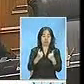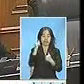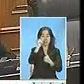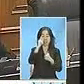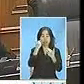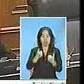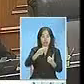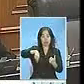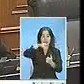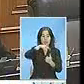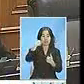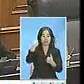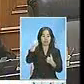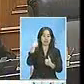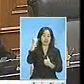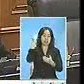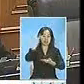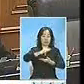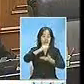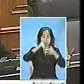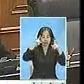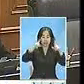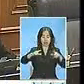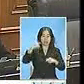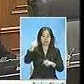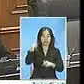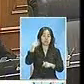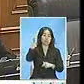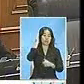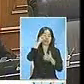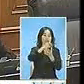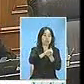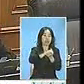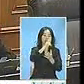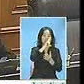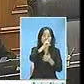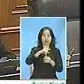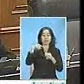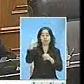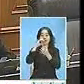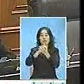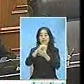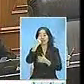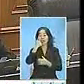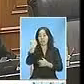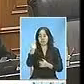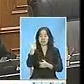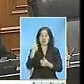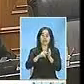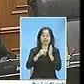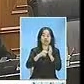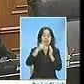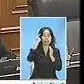ราเนี่ยครับเรามีข่าวดูหน้าหนังสือพิมพ์ก็ได้ว่าสามีเหลืองภรรยาแดงก็มีดังนั้นเรื่องความคิดทาง